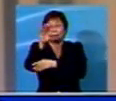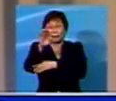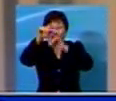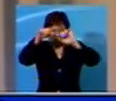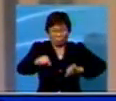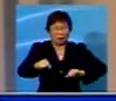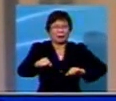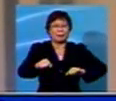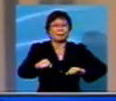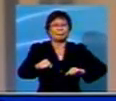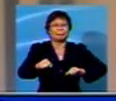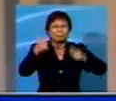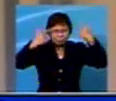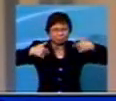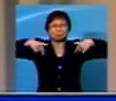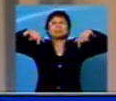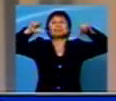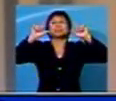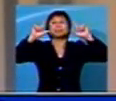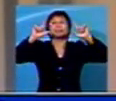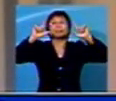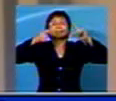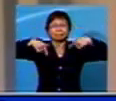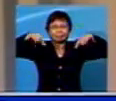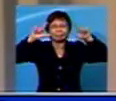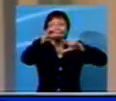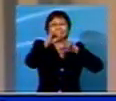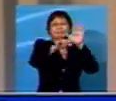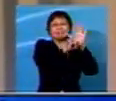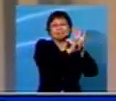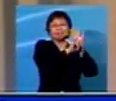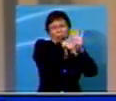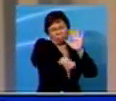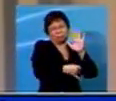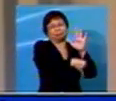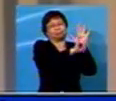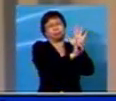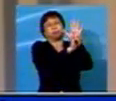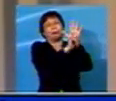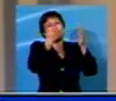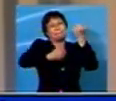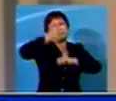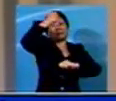mengangkat maruah tnb dan imej tnb kepada tahap yang lebih tinggi